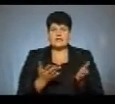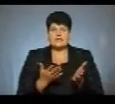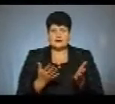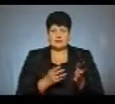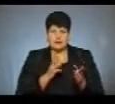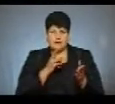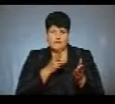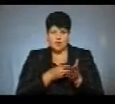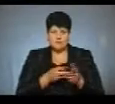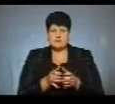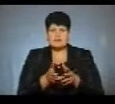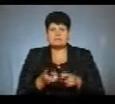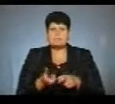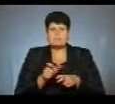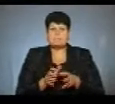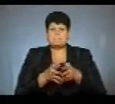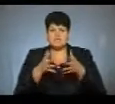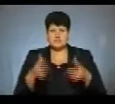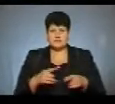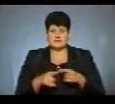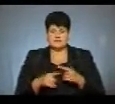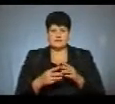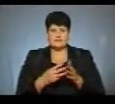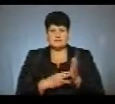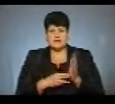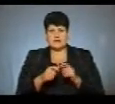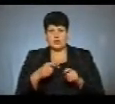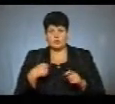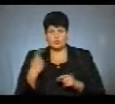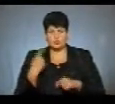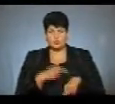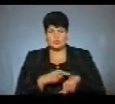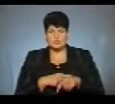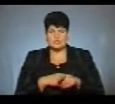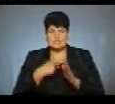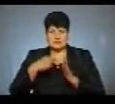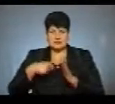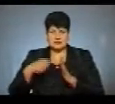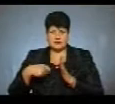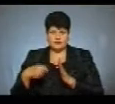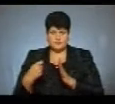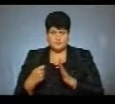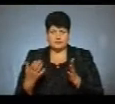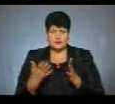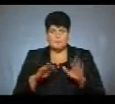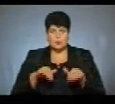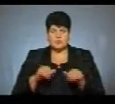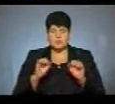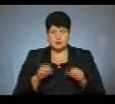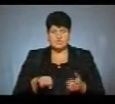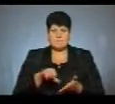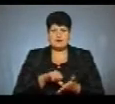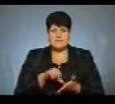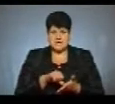наводимо. І при перевищенні швидкості, відповідно від 70 км на годину, вже записується відео, яке ми потім можемо